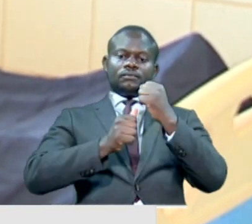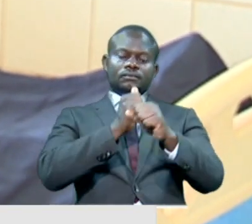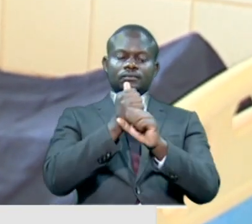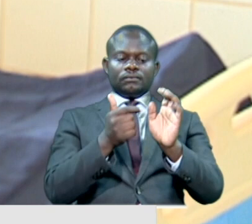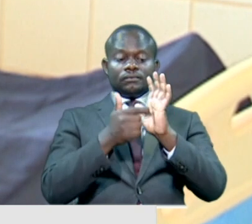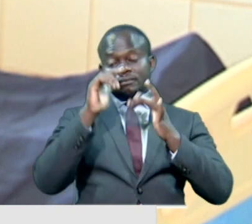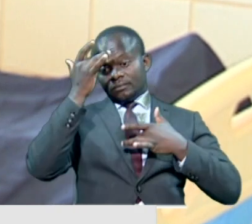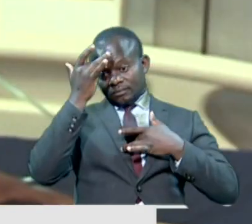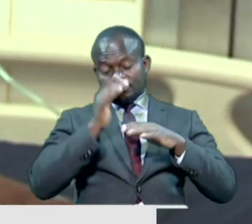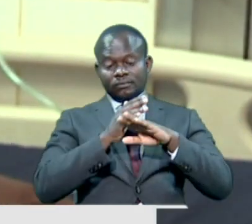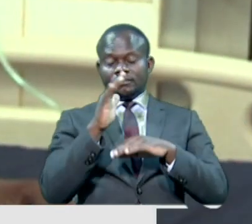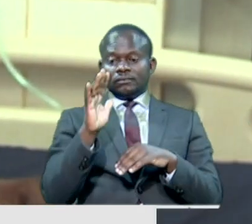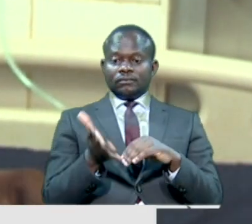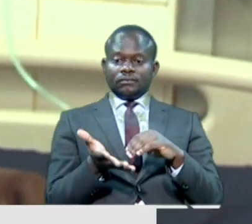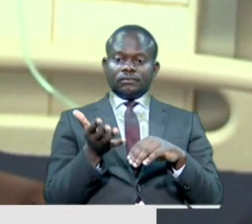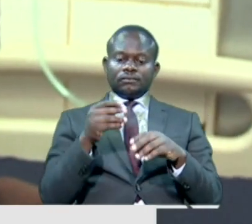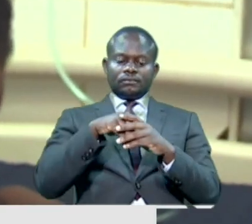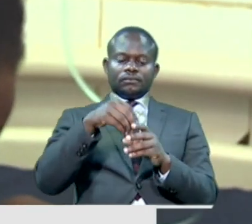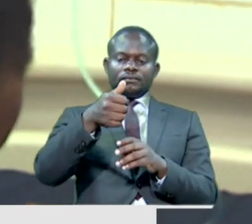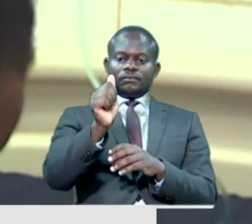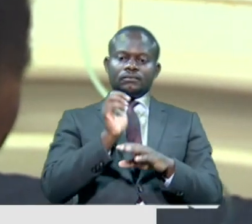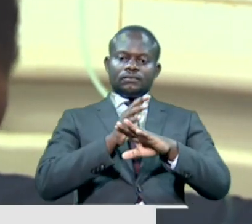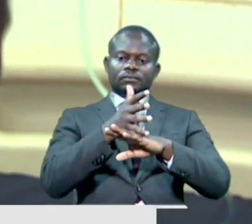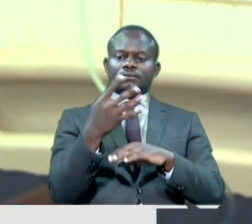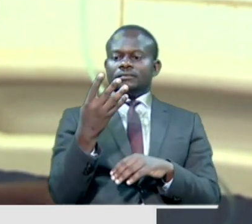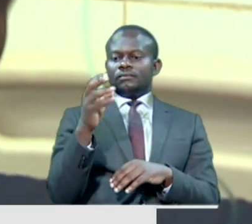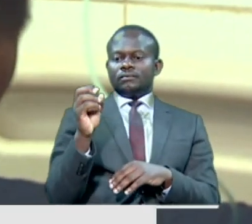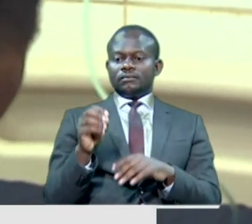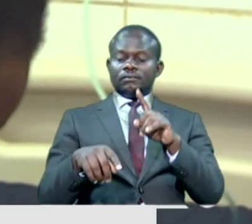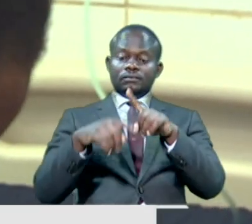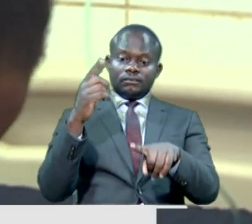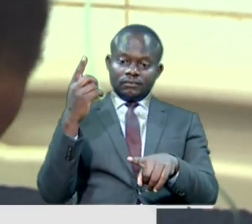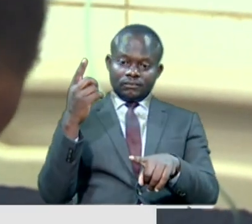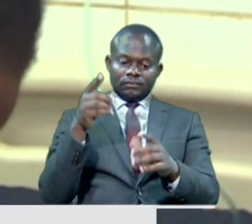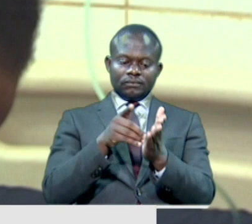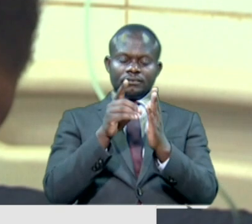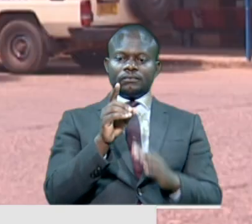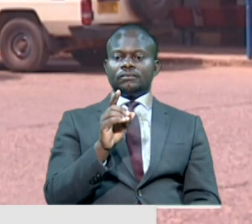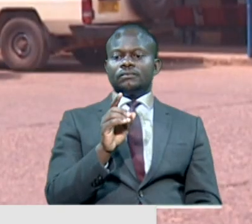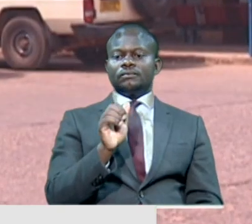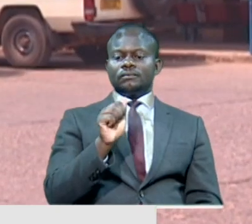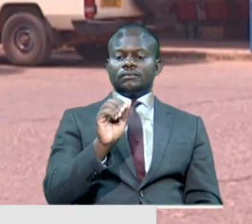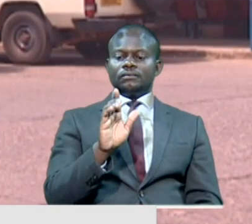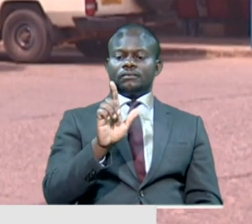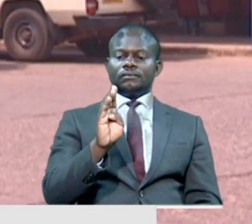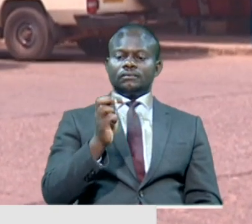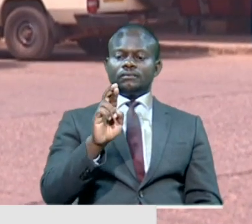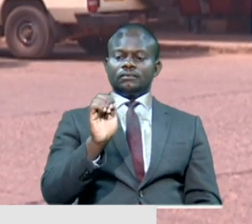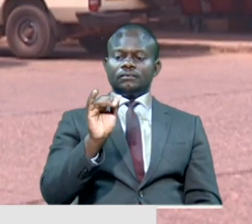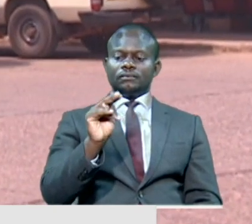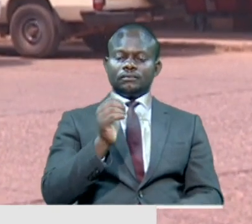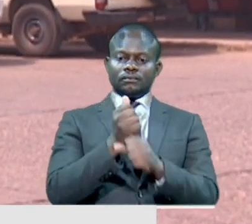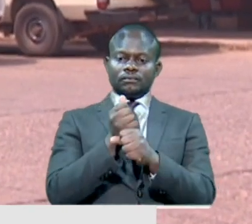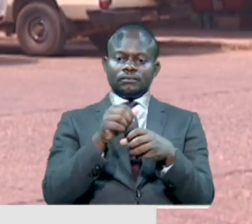abarwayi b'igituntu basaga 5,000 muri bo abasaga 400 kirabahitana Dr. Abetire Mukasano ukorera mu bitaro bikuru bya Ruhengeri